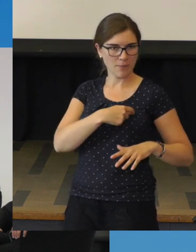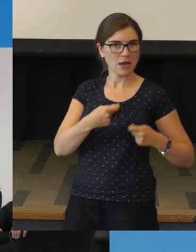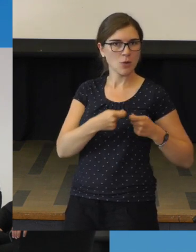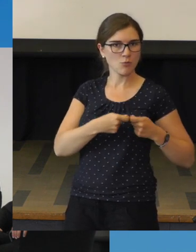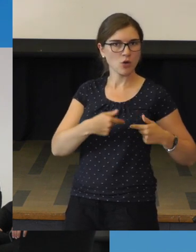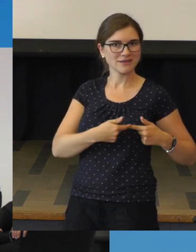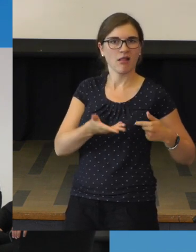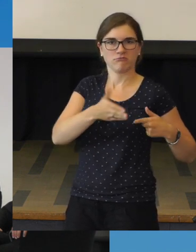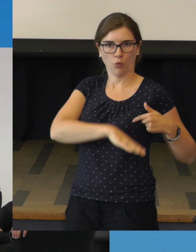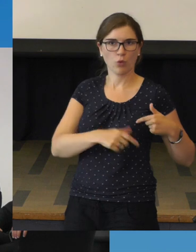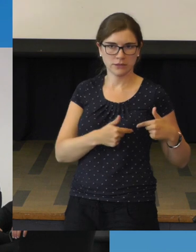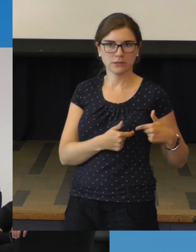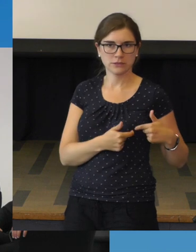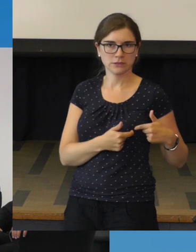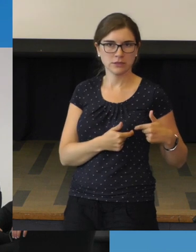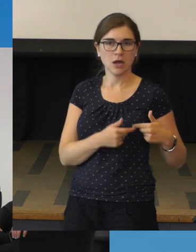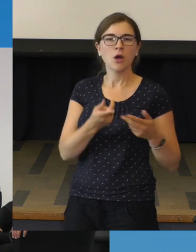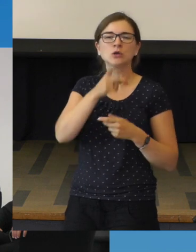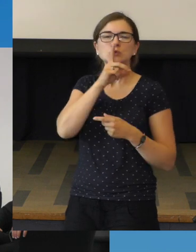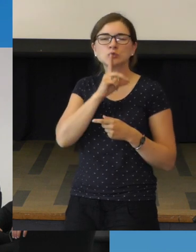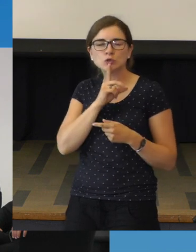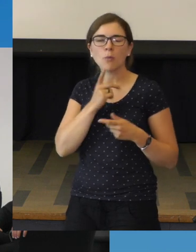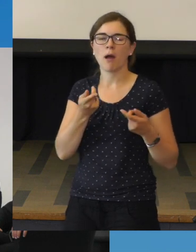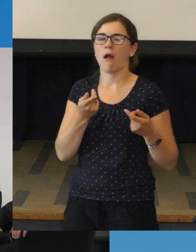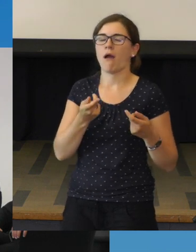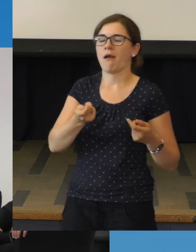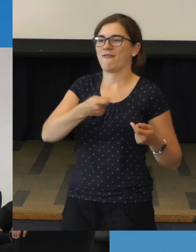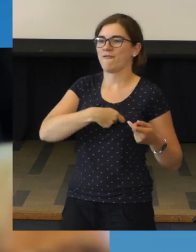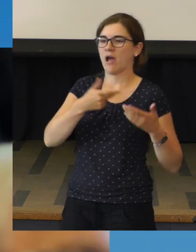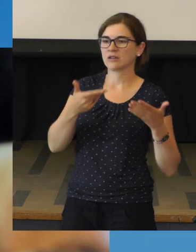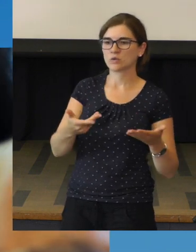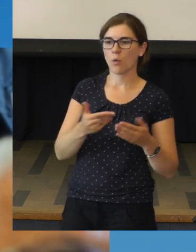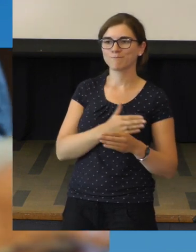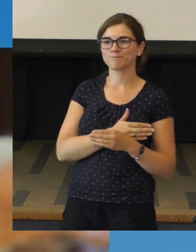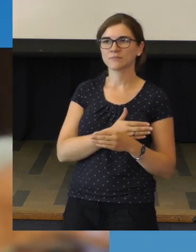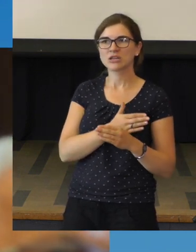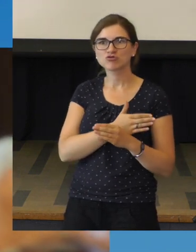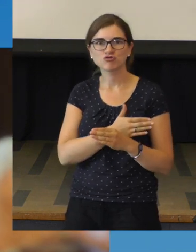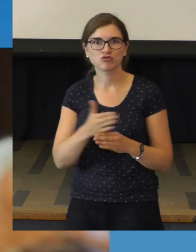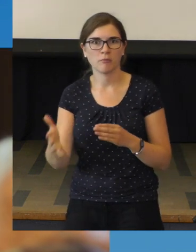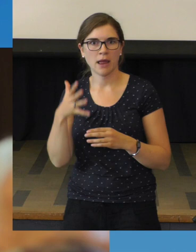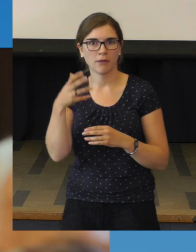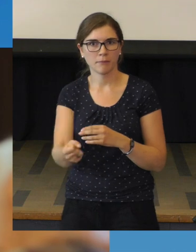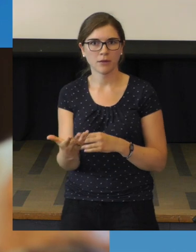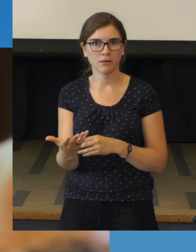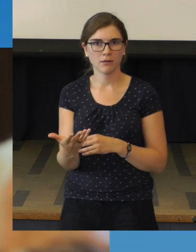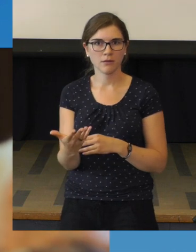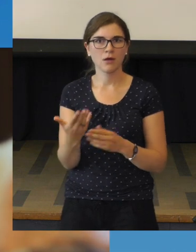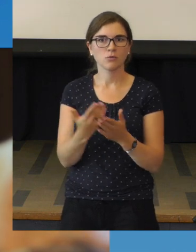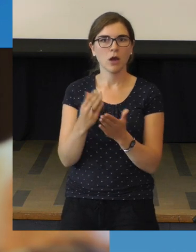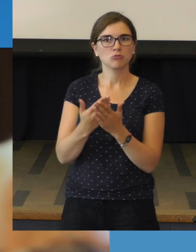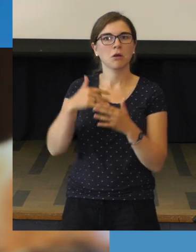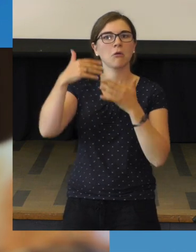Herzmuskelgewebe abgestorben ist. Und ein stummer Infarkt ist ein Infarkt, den man später durch Diagnostik wie Echo oder